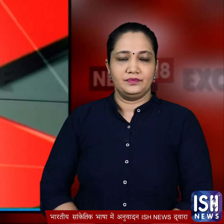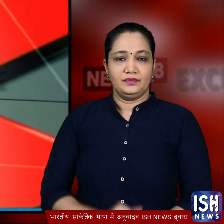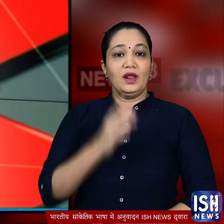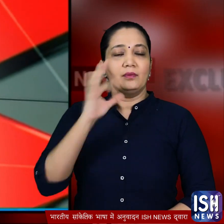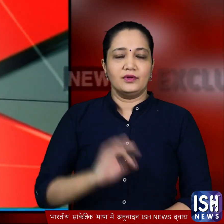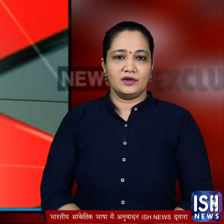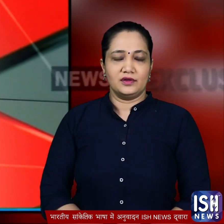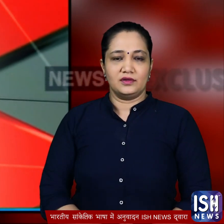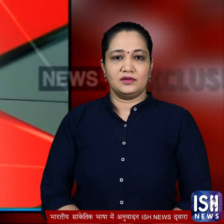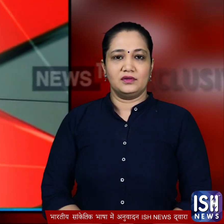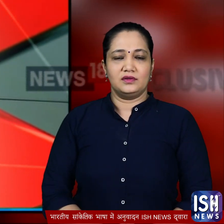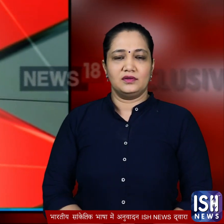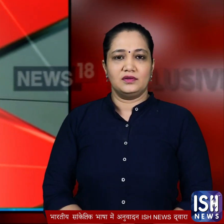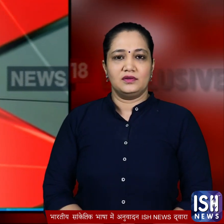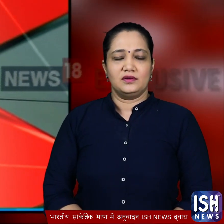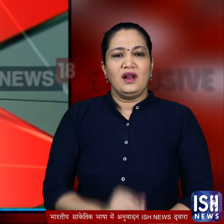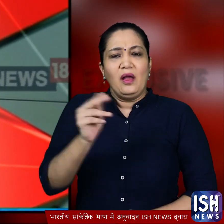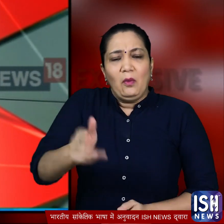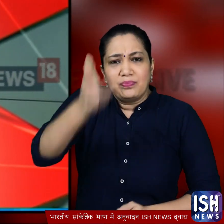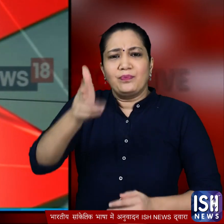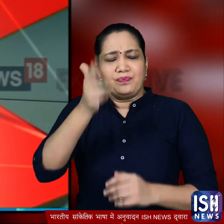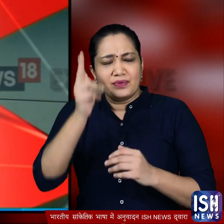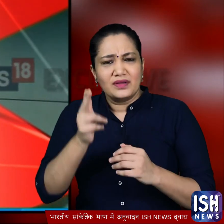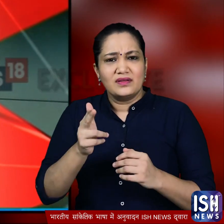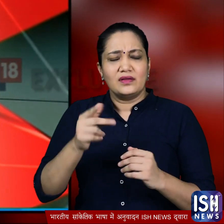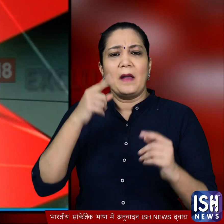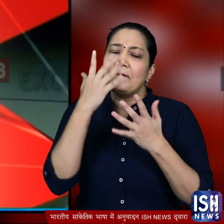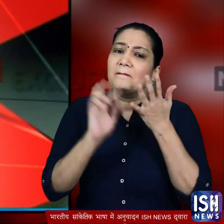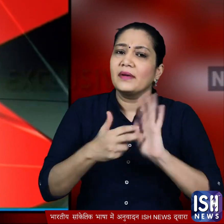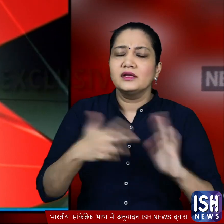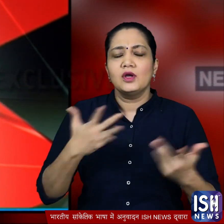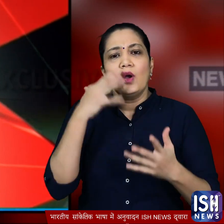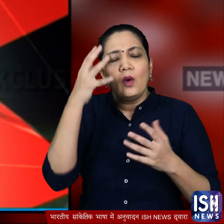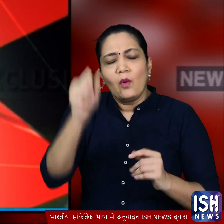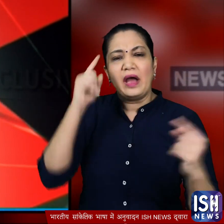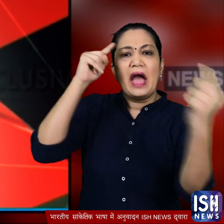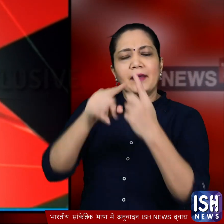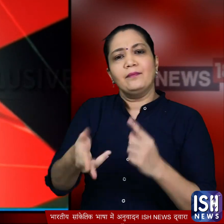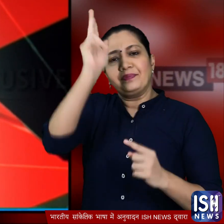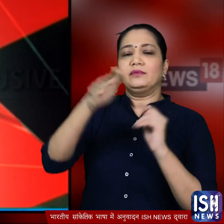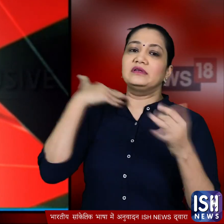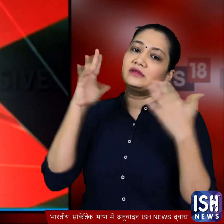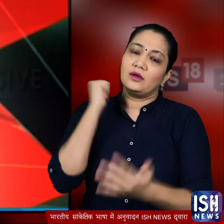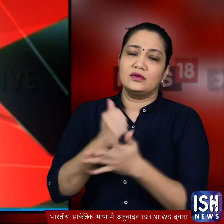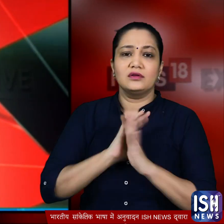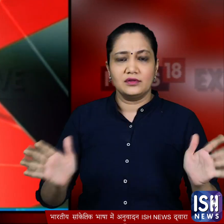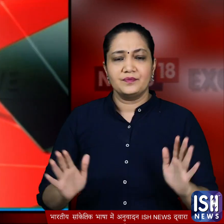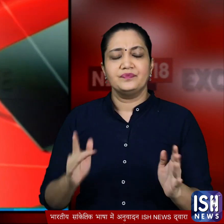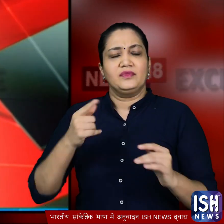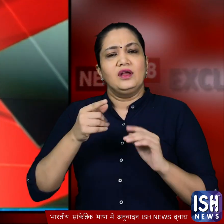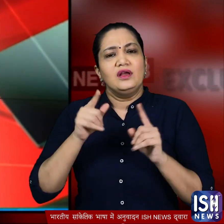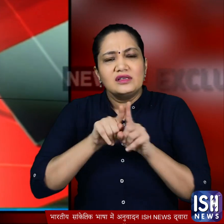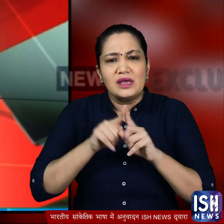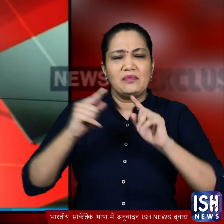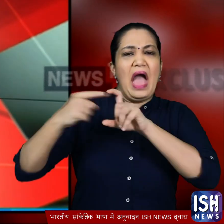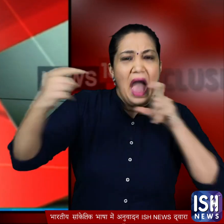सौभाग्य की बात यह कि इस तरह किसी पर गोलियां बरसाने का एक ही मतलब होता है कि हमलावरों का इरादा जान से मार देने का था, और आमतौर पर ऐसा